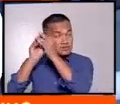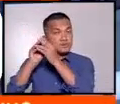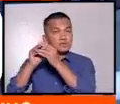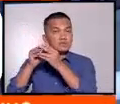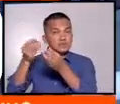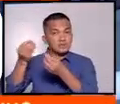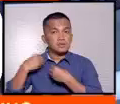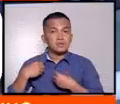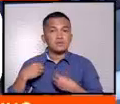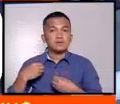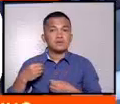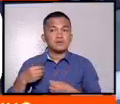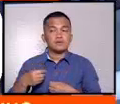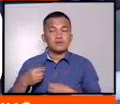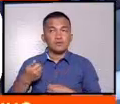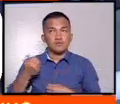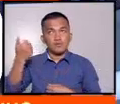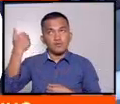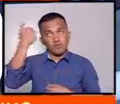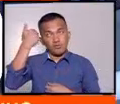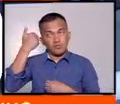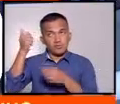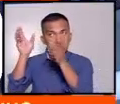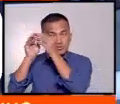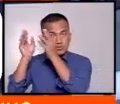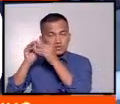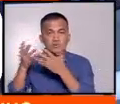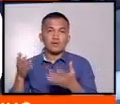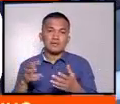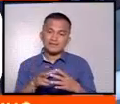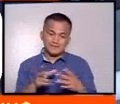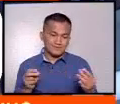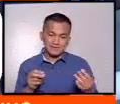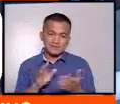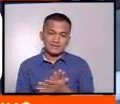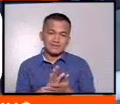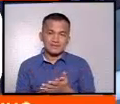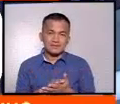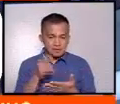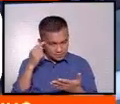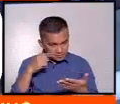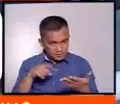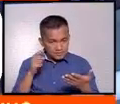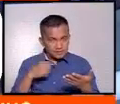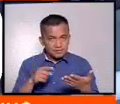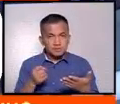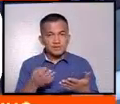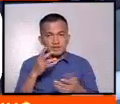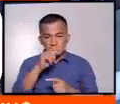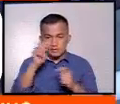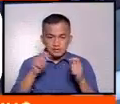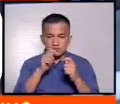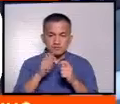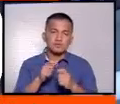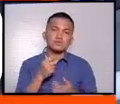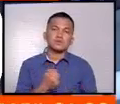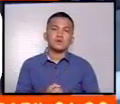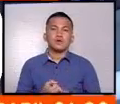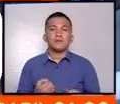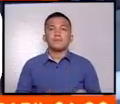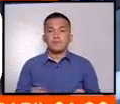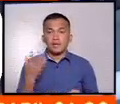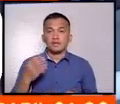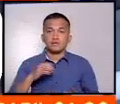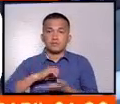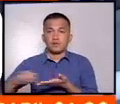nila, sila gumagawa ng sarili ng computation. Dahil walang payslip kasi kung may payslip, mabubuking po sir kung magkano eksakto ang sweldo nila, kung magkano